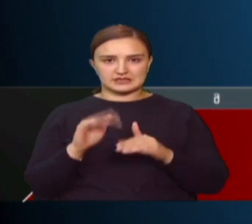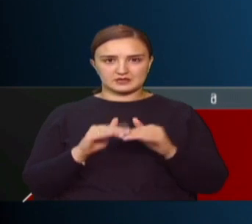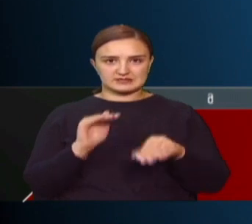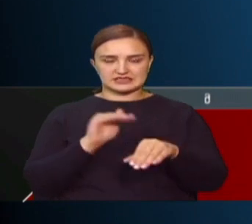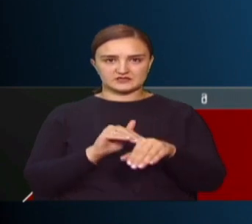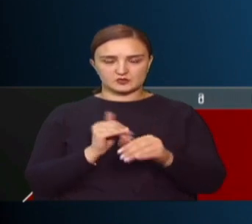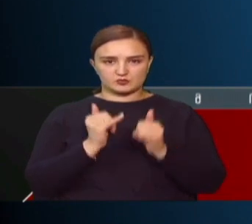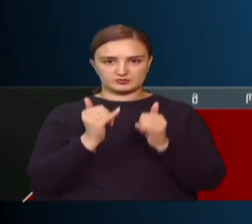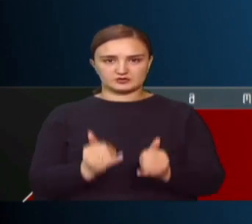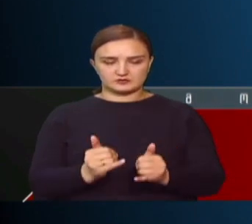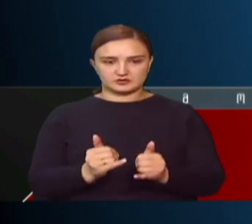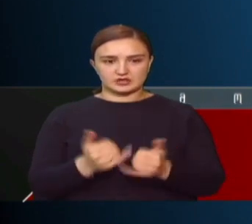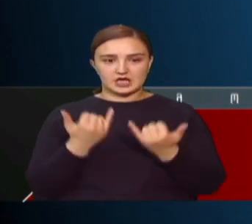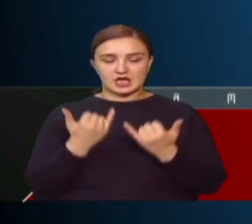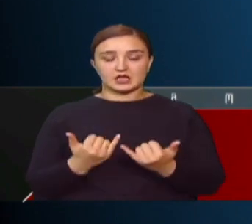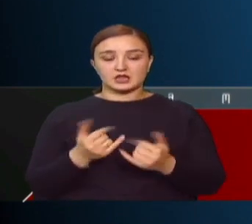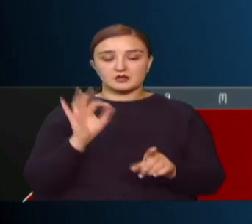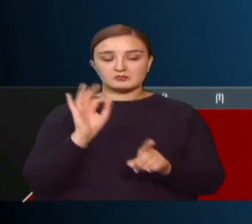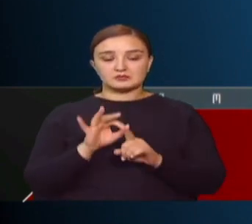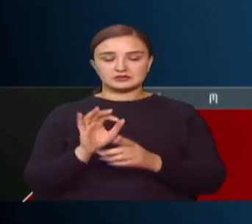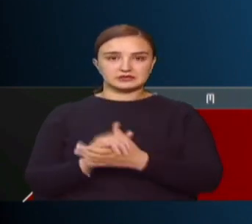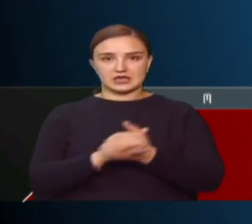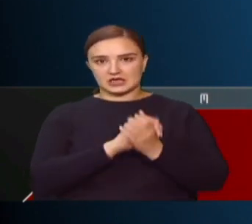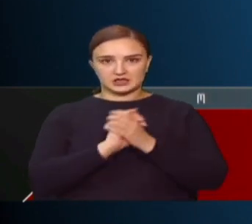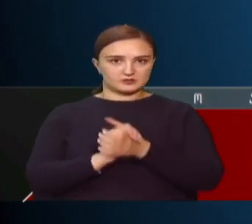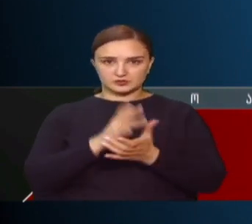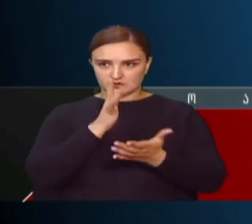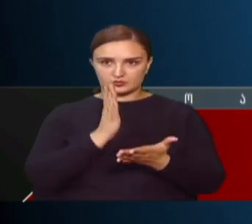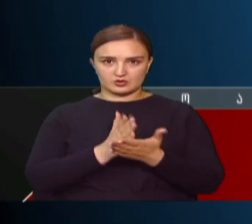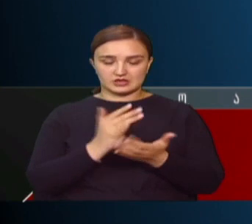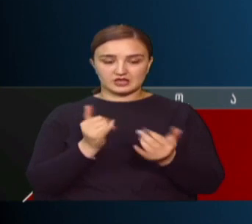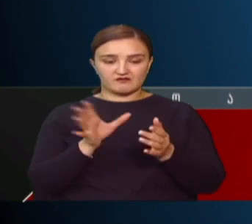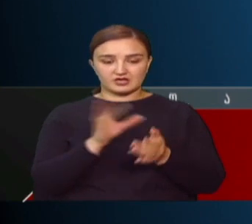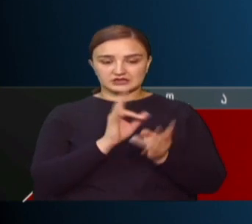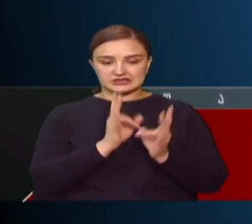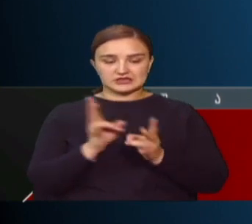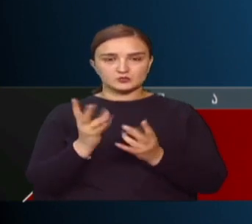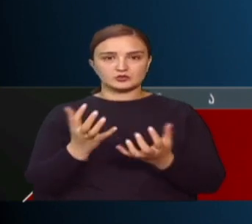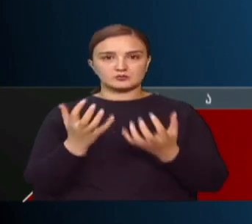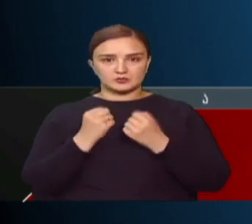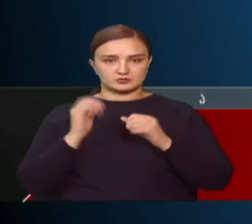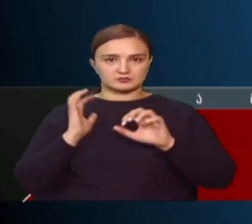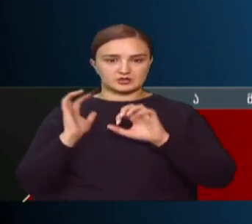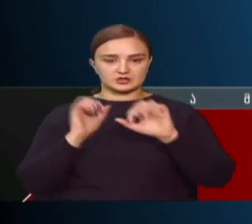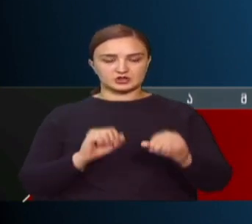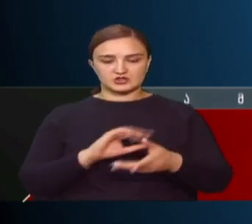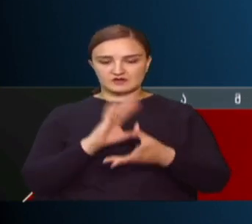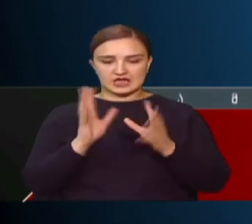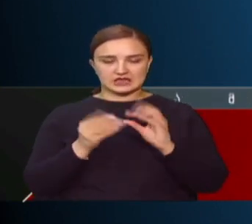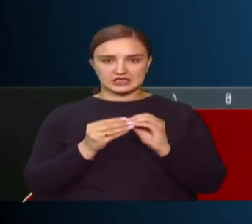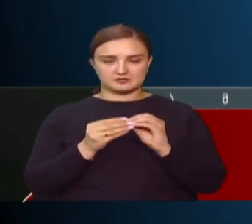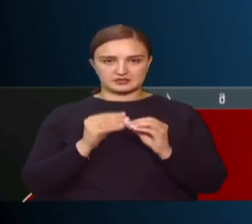ხელმისაწვდომობის უზრუნველსაყოფად. Ახლა მიზნის გაერთიანების დროა. ყველა დაზარალებულმა უნდა მიიღოს მხარდაჭერა ყოველგვარი